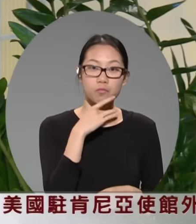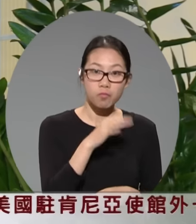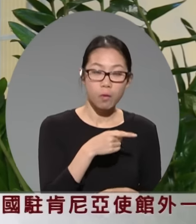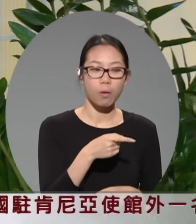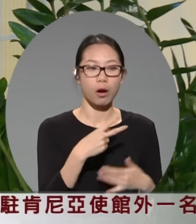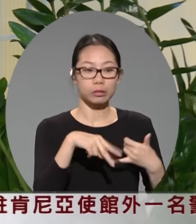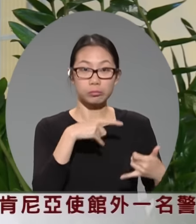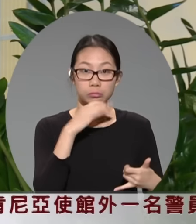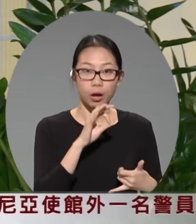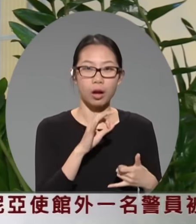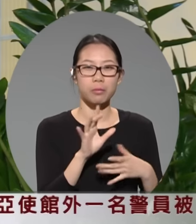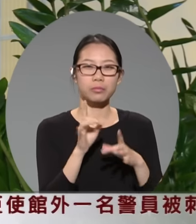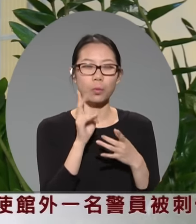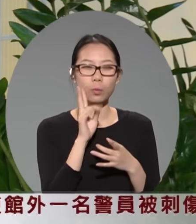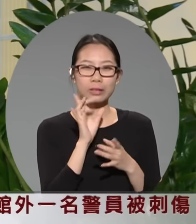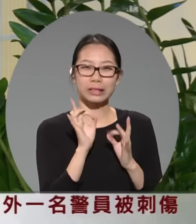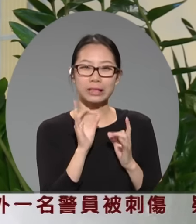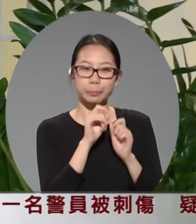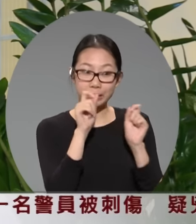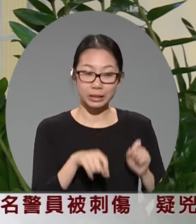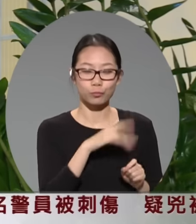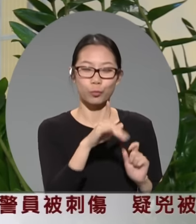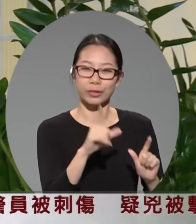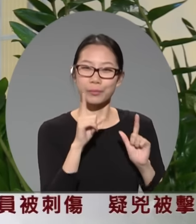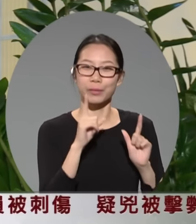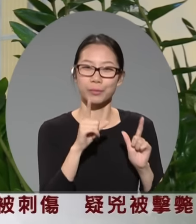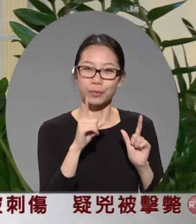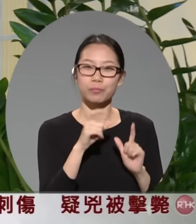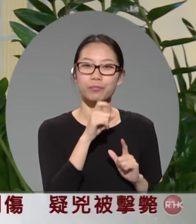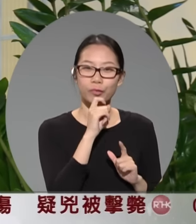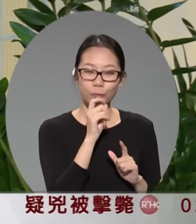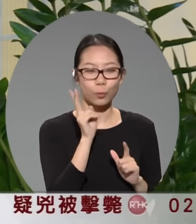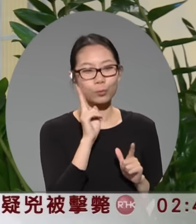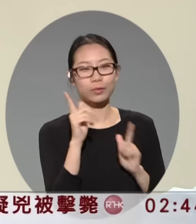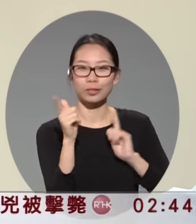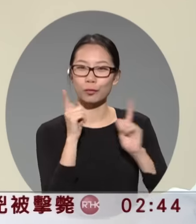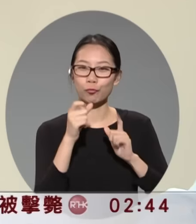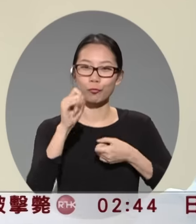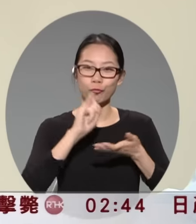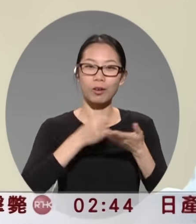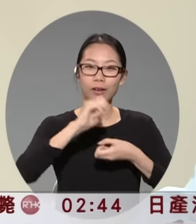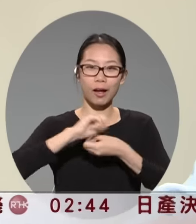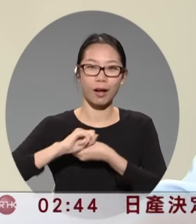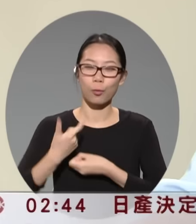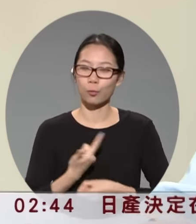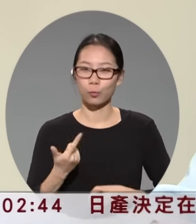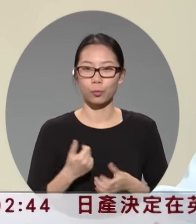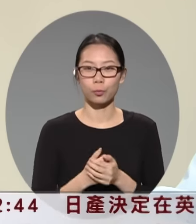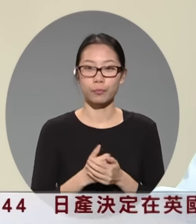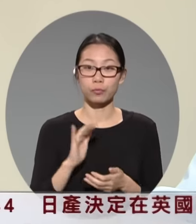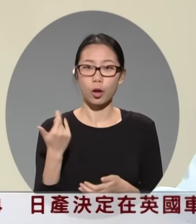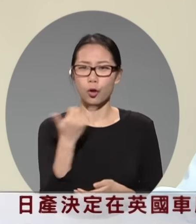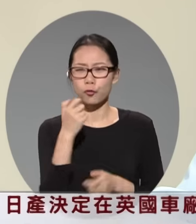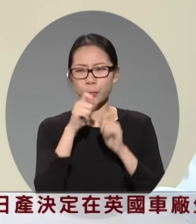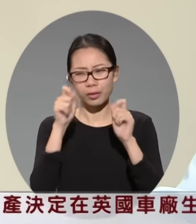些比較私人的問題胡官都笑著口敢答，形象上搶到不少分。 不過其實胡官對於部分問題